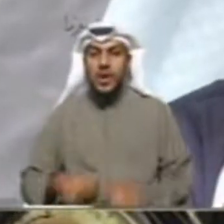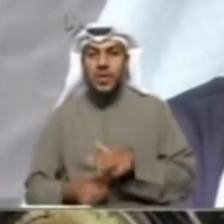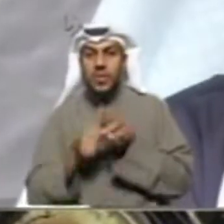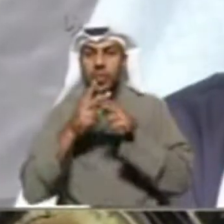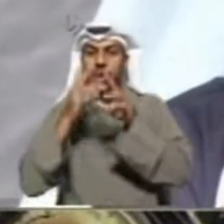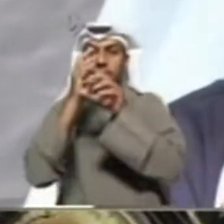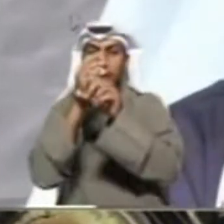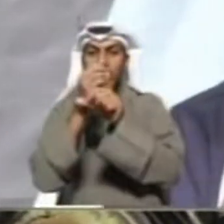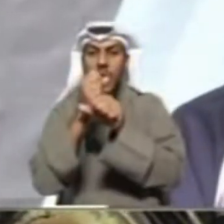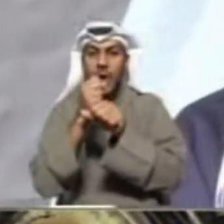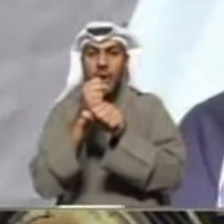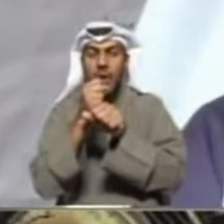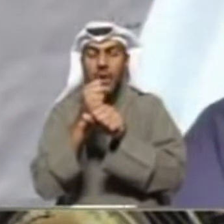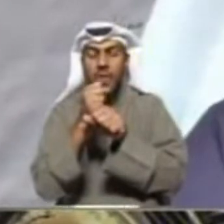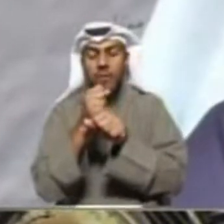السمو مقاليد